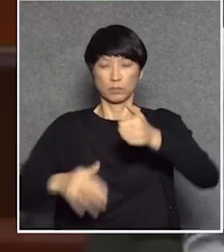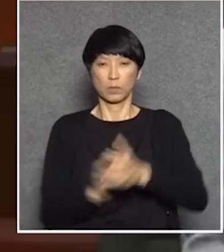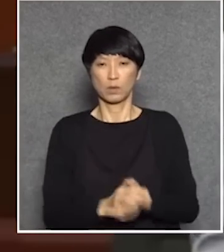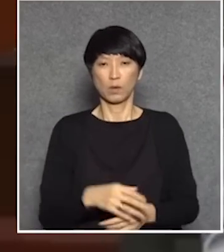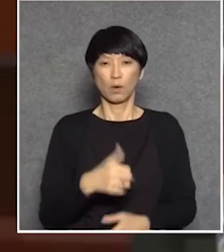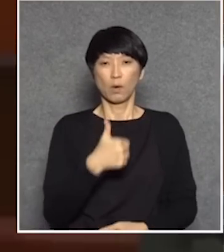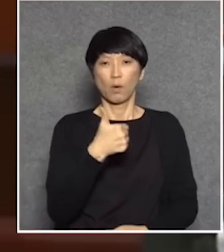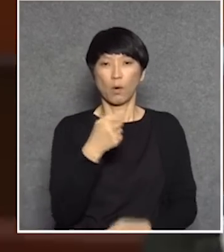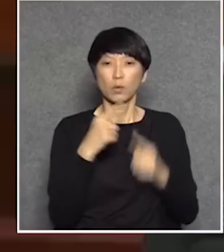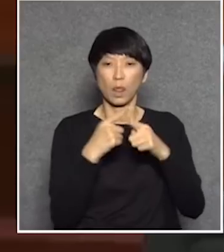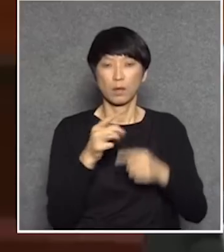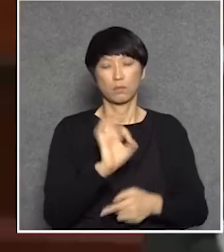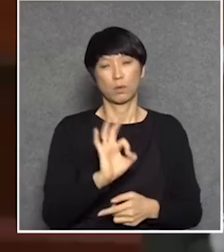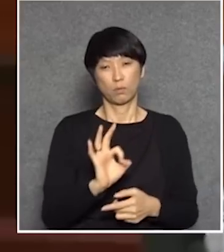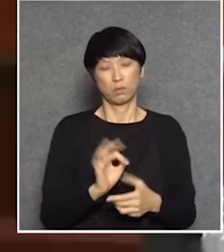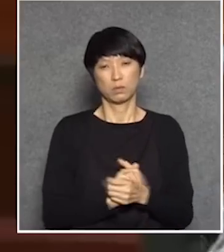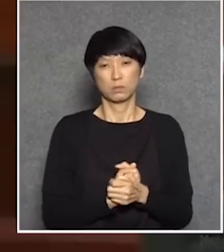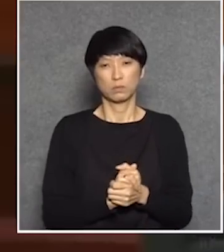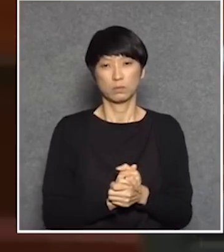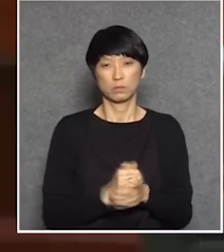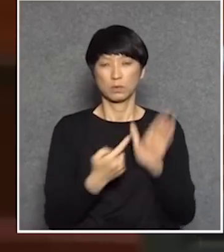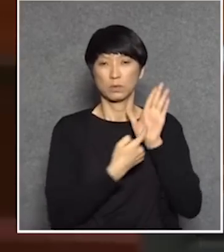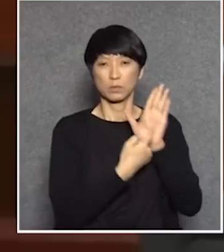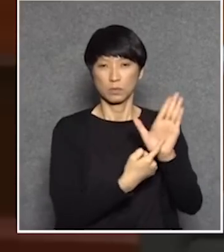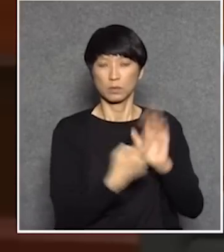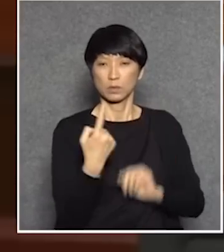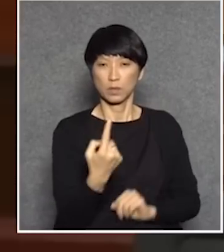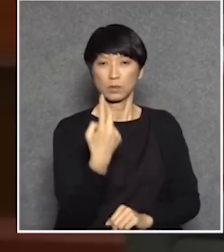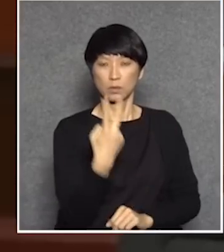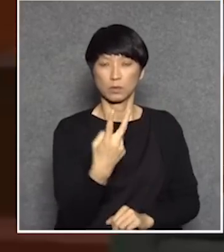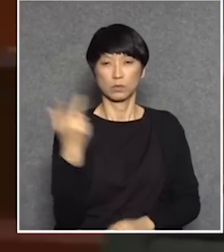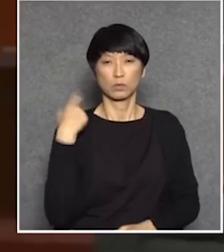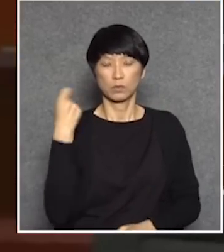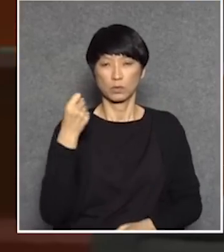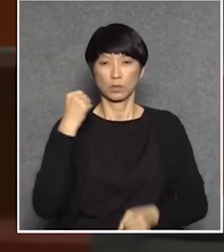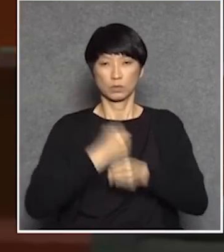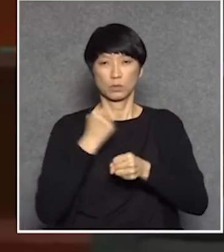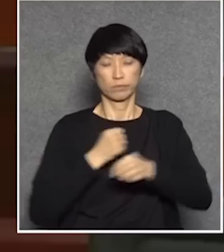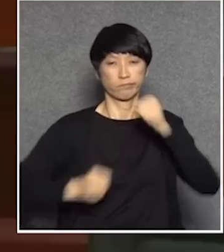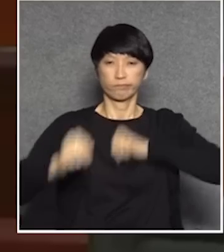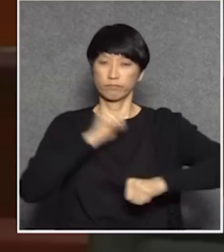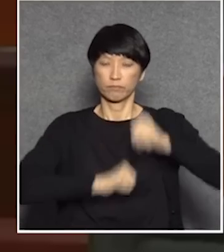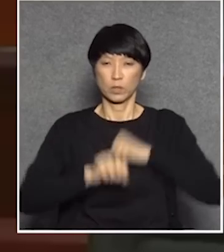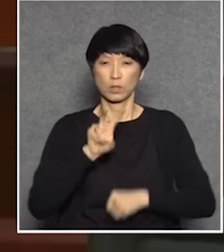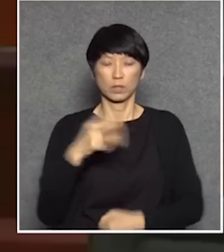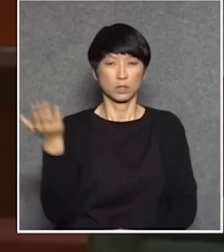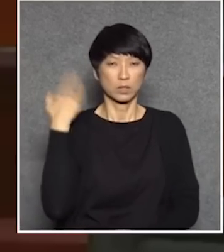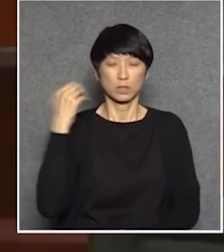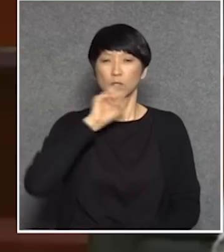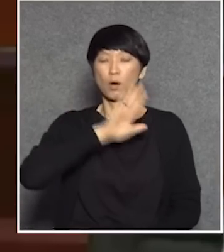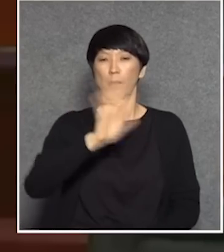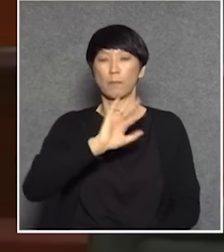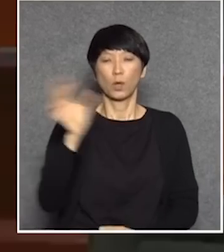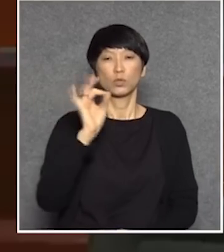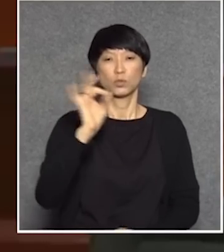先？即係我舉兩個人嘅例子，最近嘅所作所為。你就睇到之前嗰啲費事講啦，張振遠嗰啲走咗